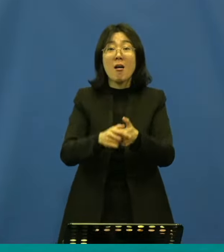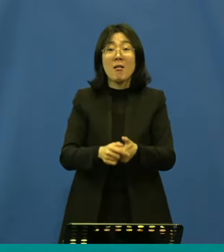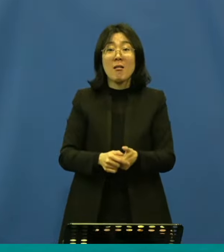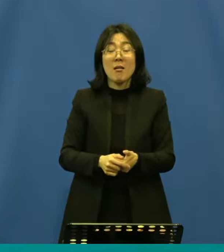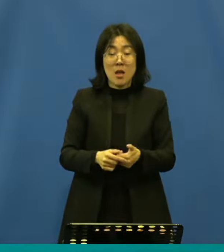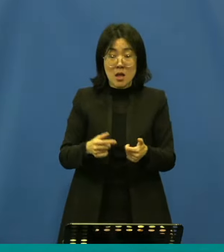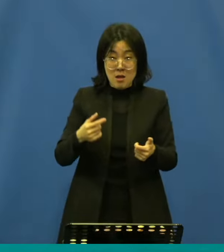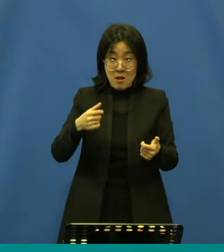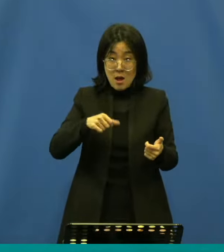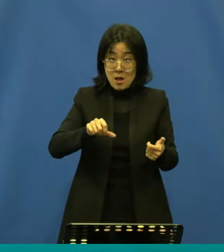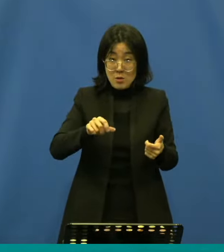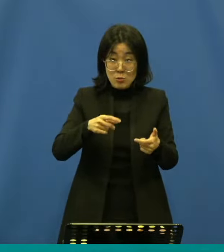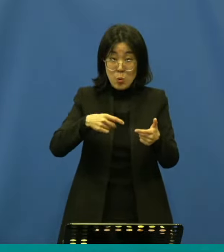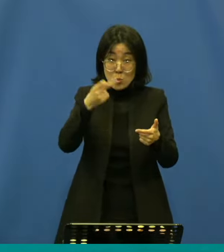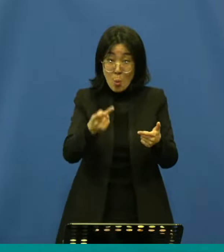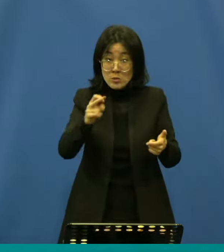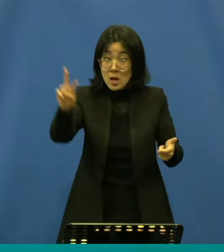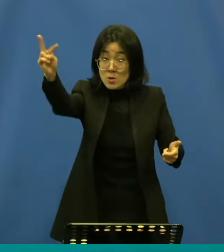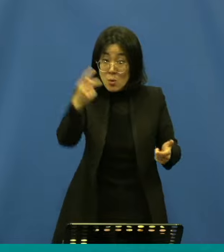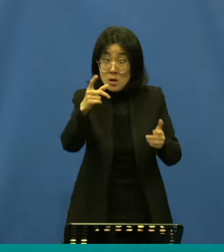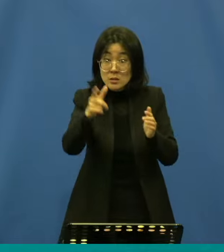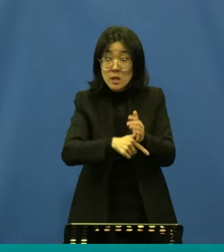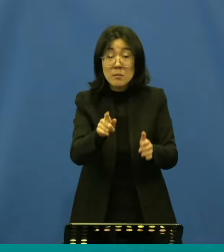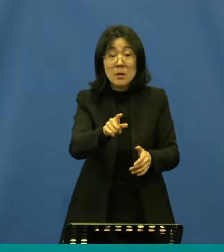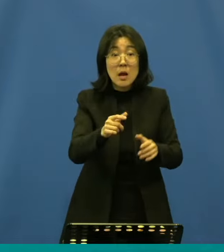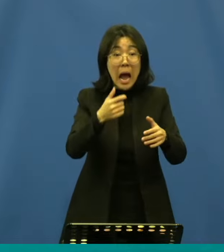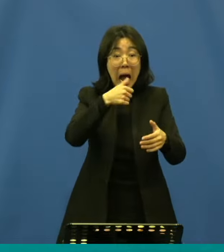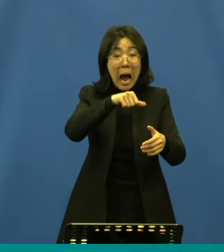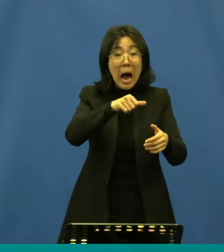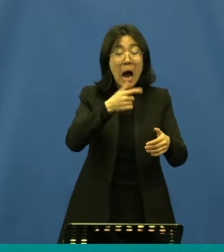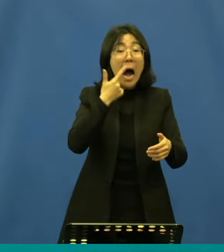거잖아요. 여러분, 분노를 잘하는 사람들은 이기적이에요.